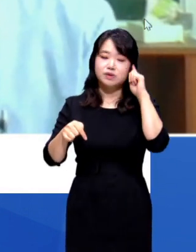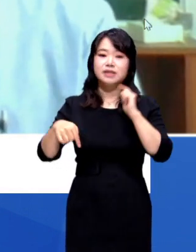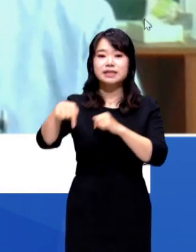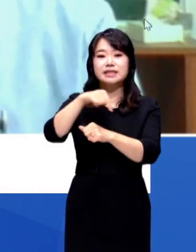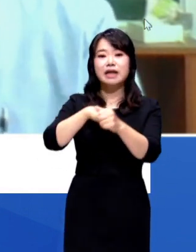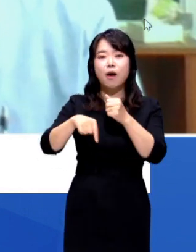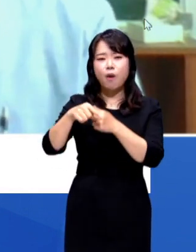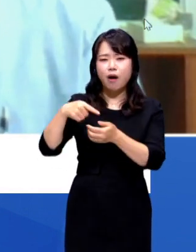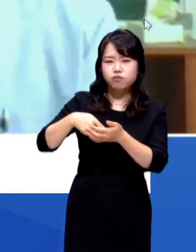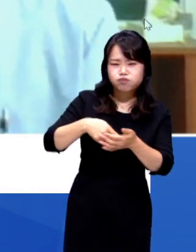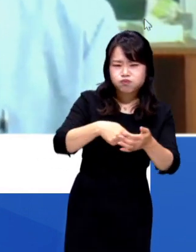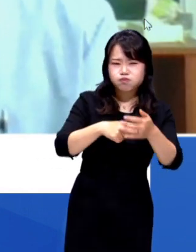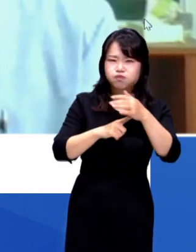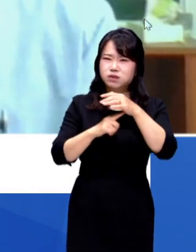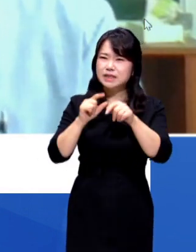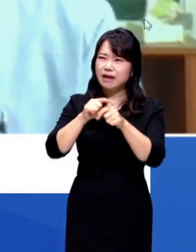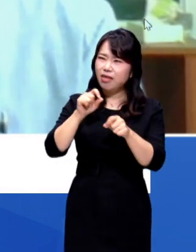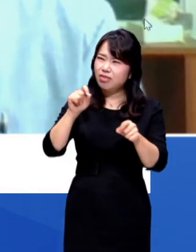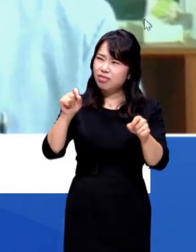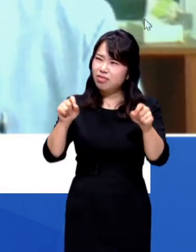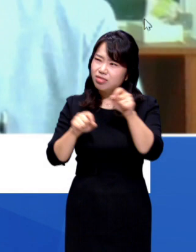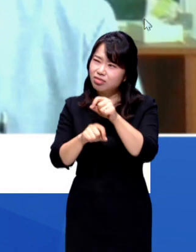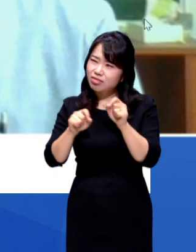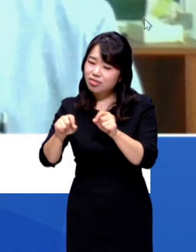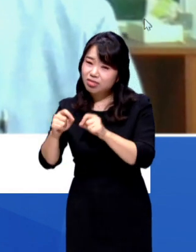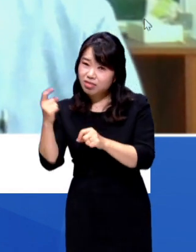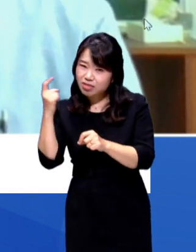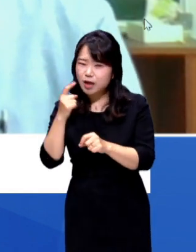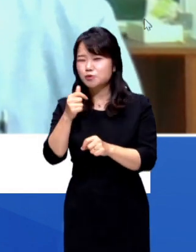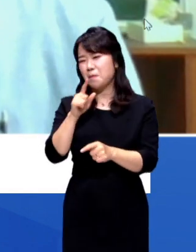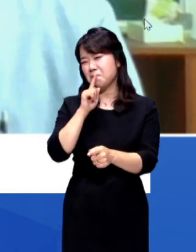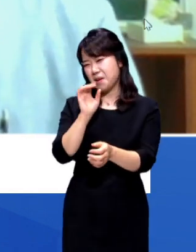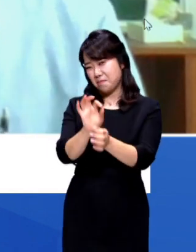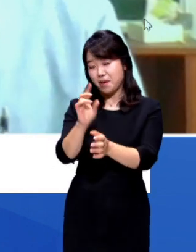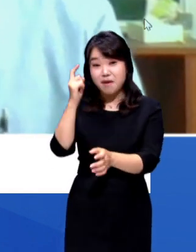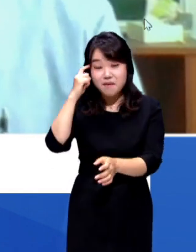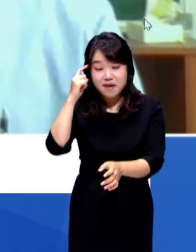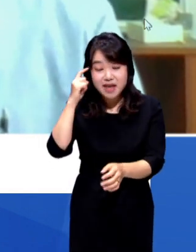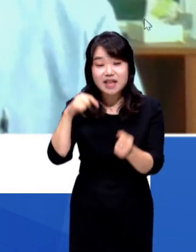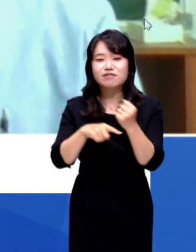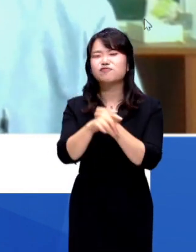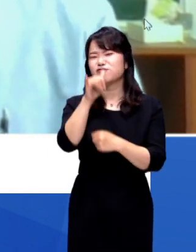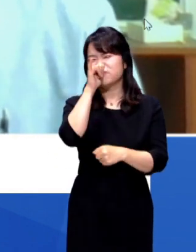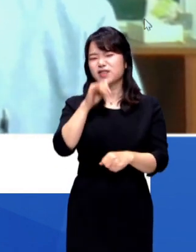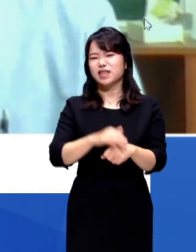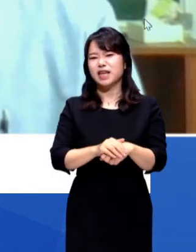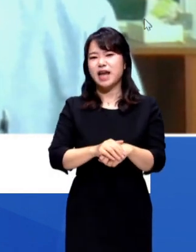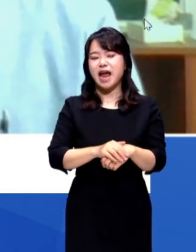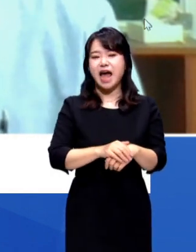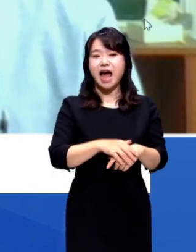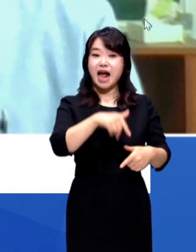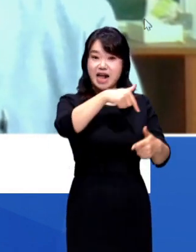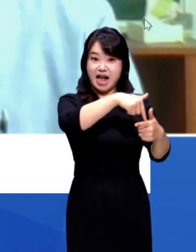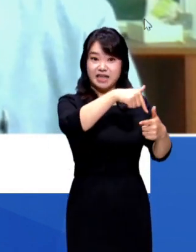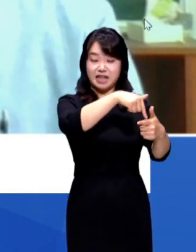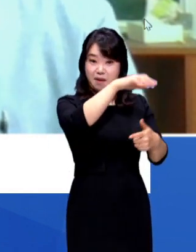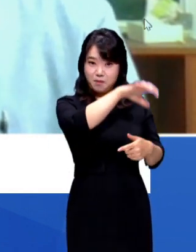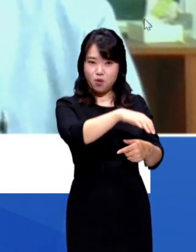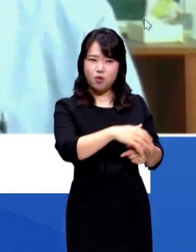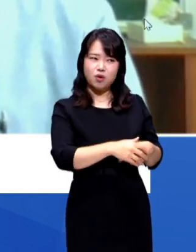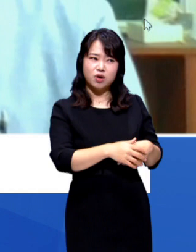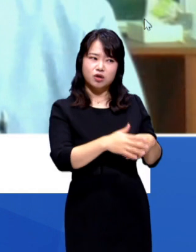지지부진하다는 소리는 조금 현실을 모르는 말씀인 것 같고요. 왜냐하면은 강남권에서 이제